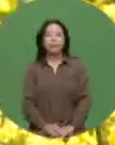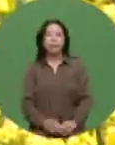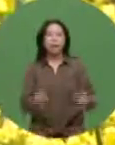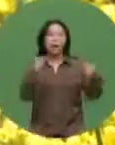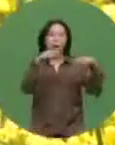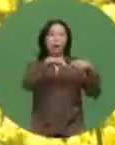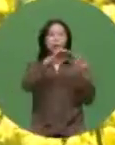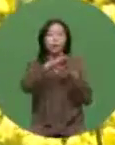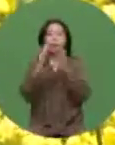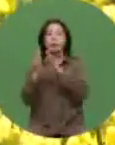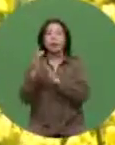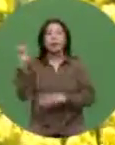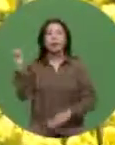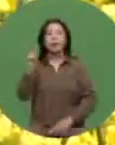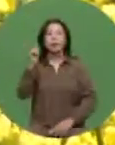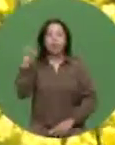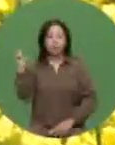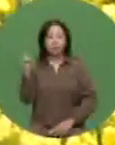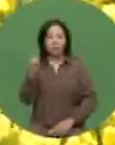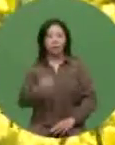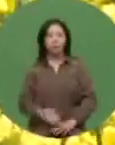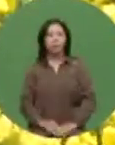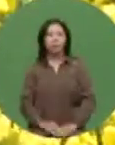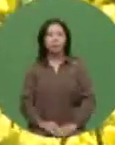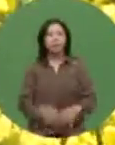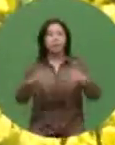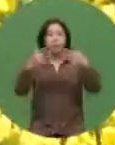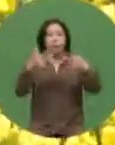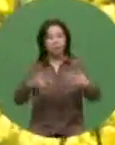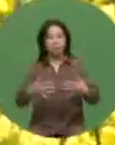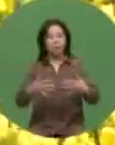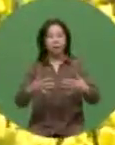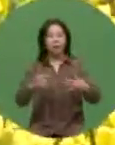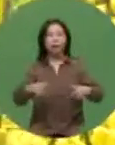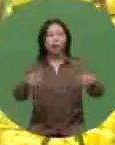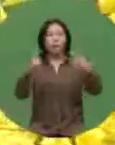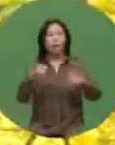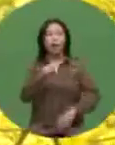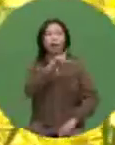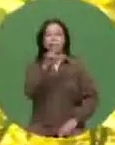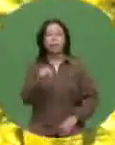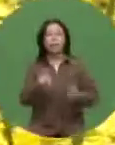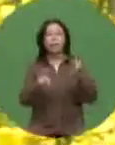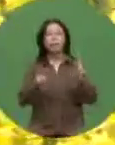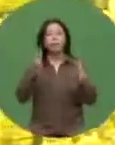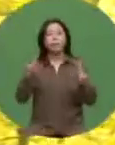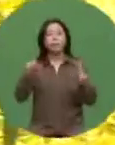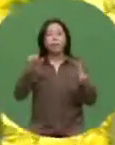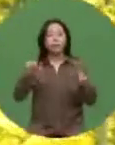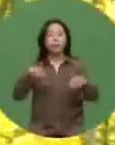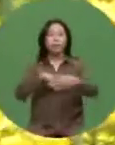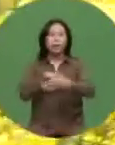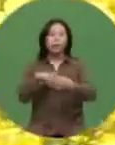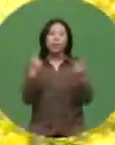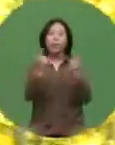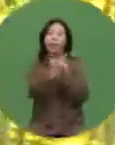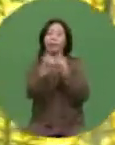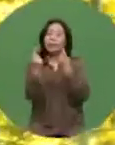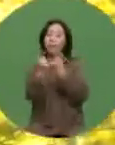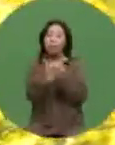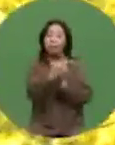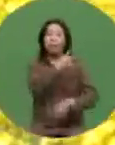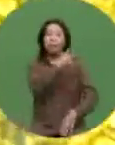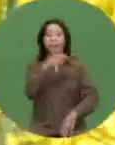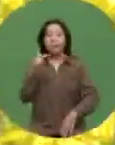ラブリータウンイコマの時間です。この番組は毎月1日と15日の2回更新